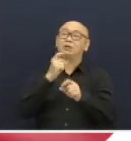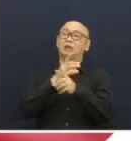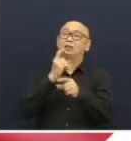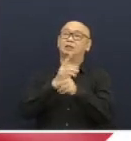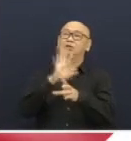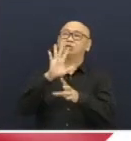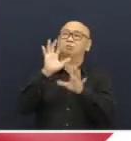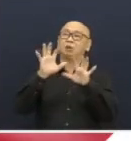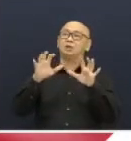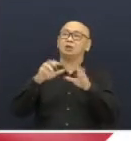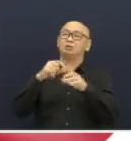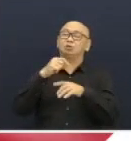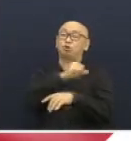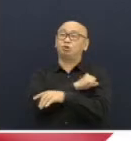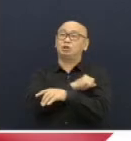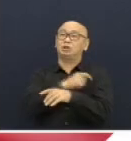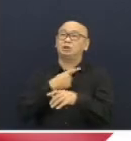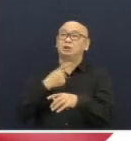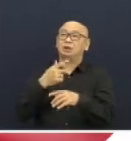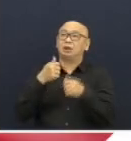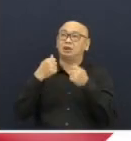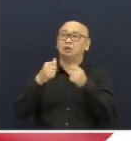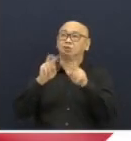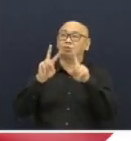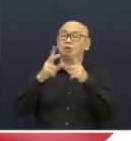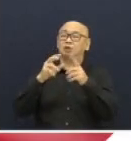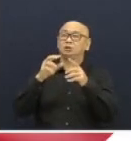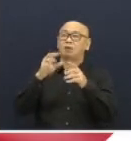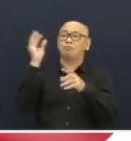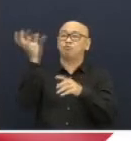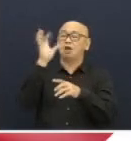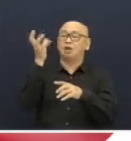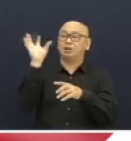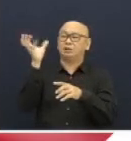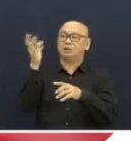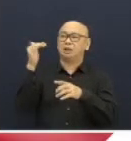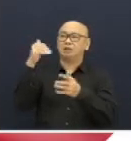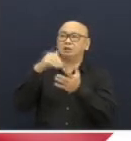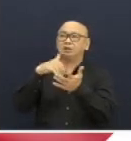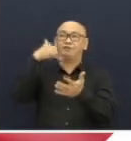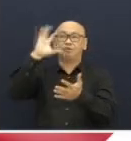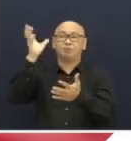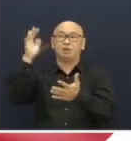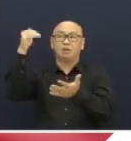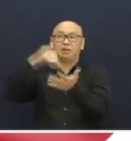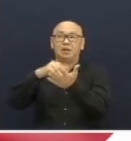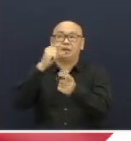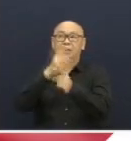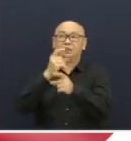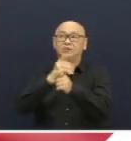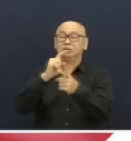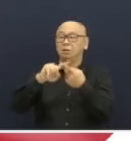dokter, cukup kita kasih 12 ambulan, ambulannya ditelepon, datang gratis. Teman-teman yang Semarang